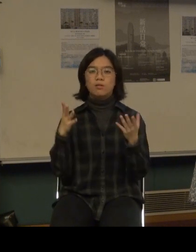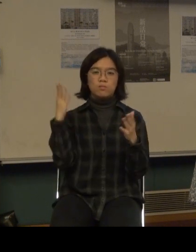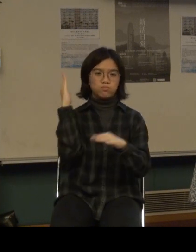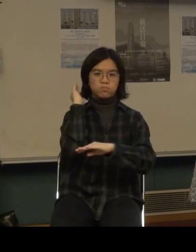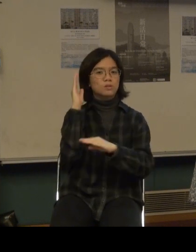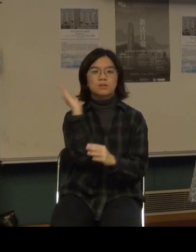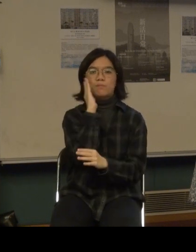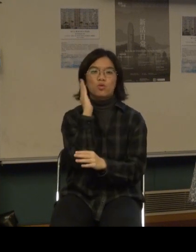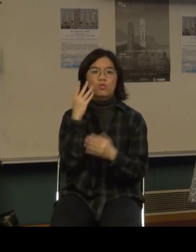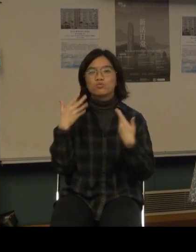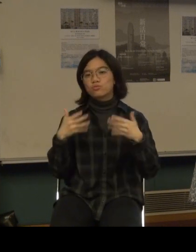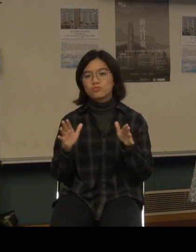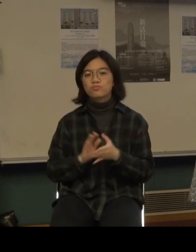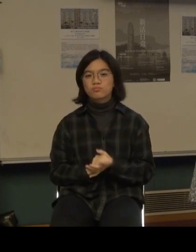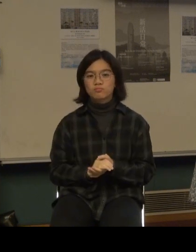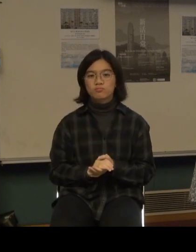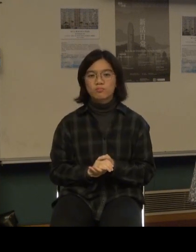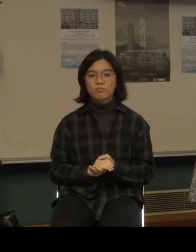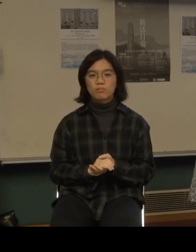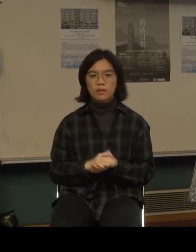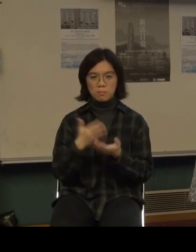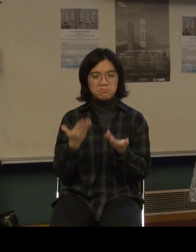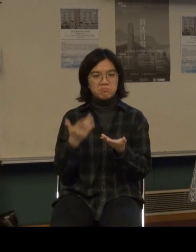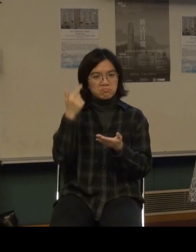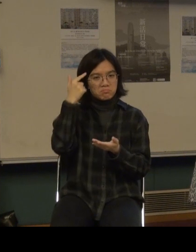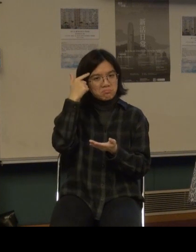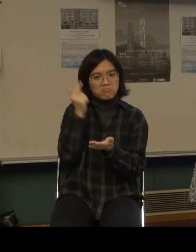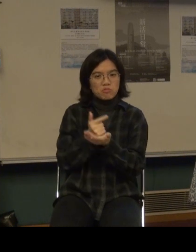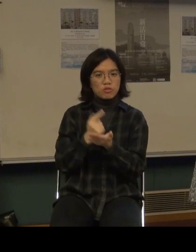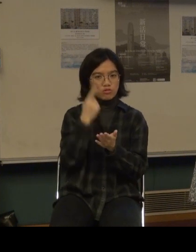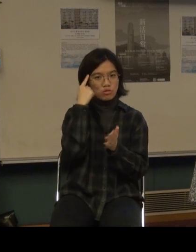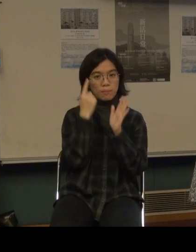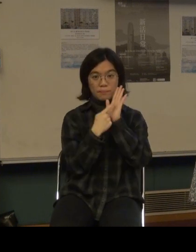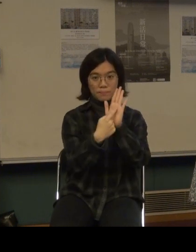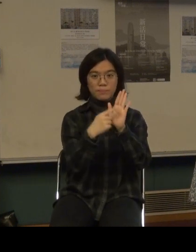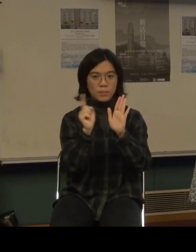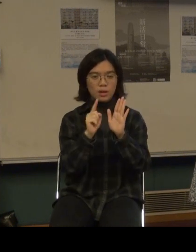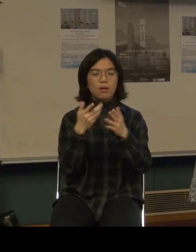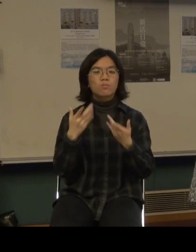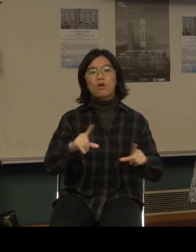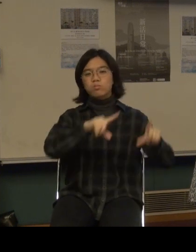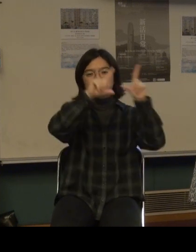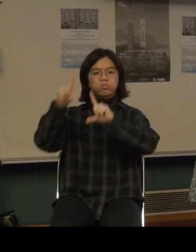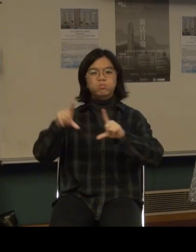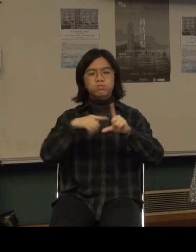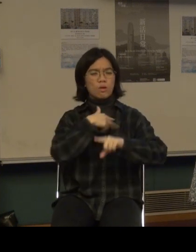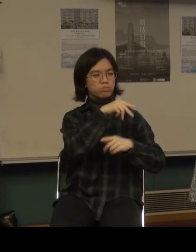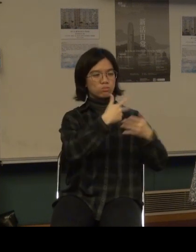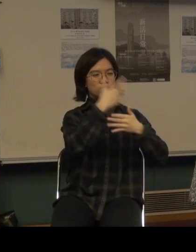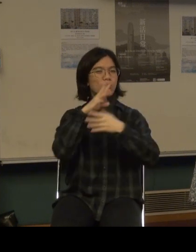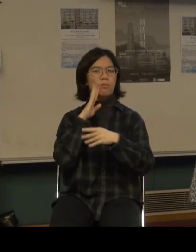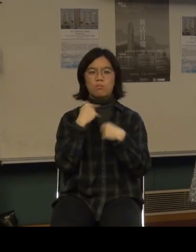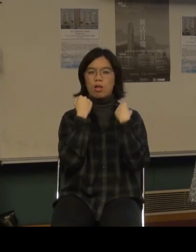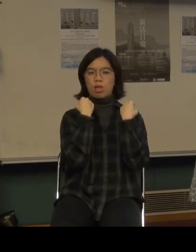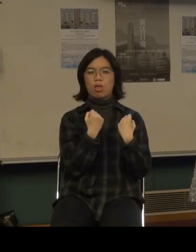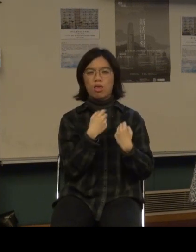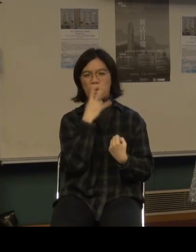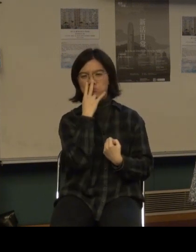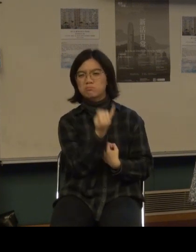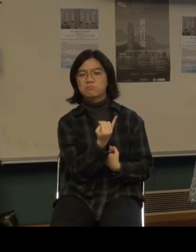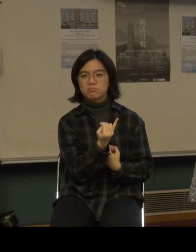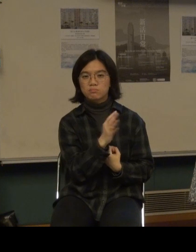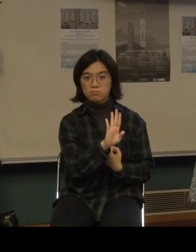而我想帶出的咧就係話，即係我哋今日見到的很多嘅日常建築，我哋除了話覺得好似好平凡啊，好唔靚啊，